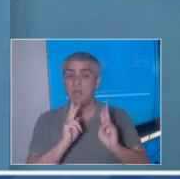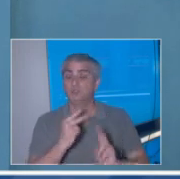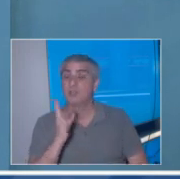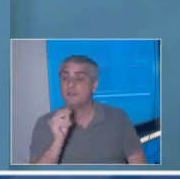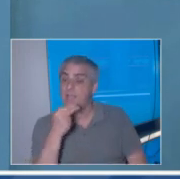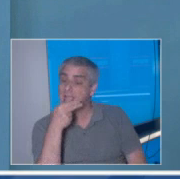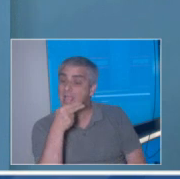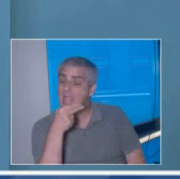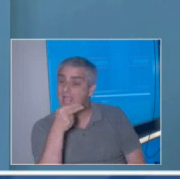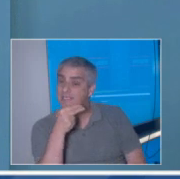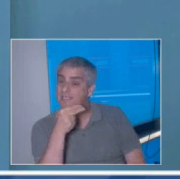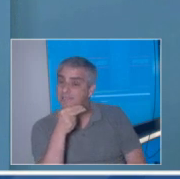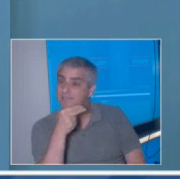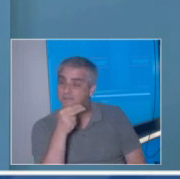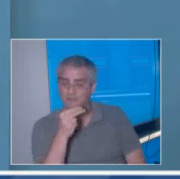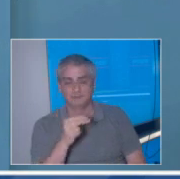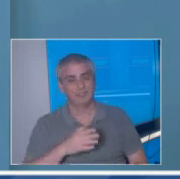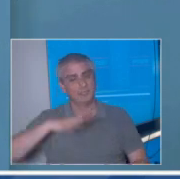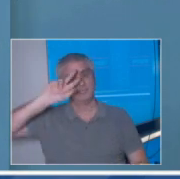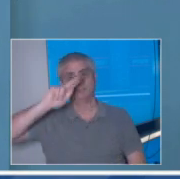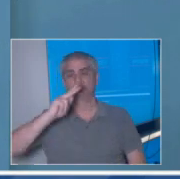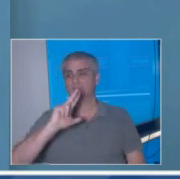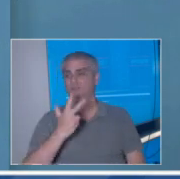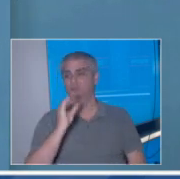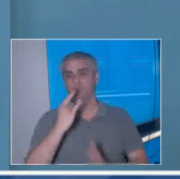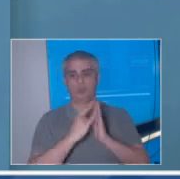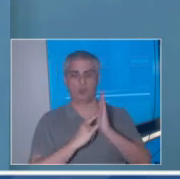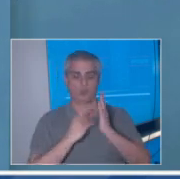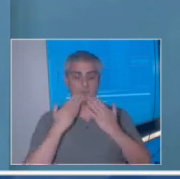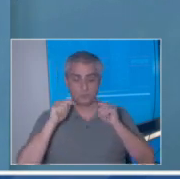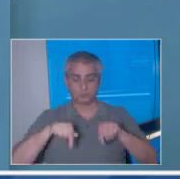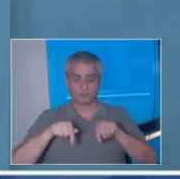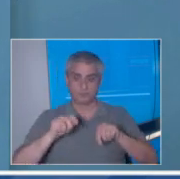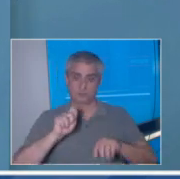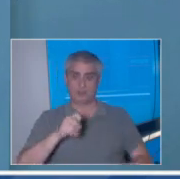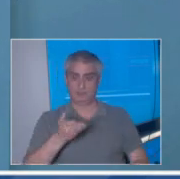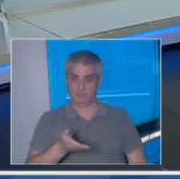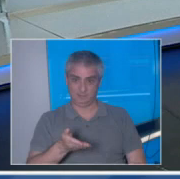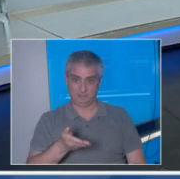בהי את הקריאה השנייה והשלישית של החוק במושב הזה של הכנסת.